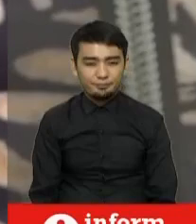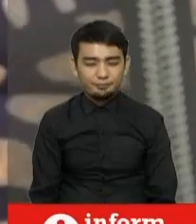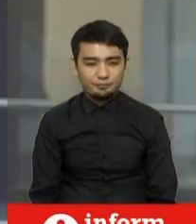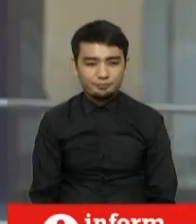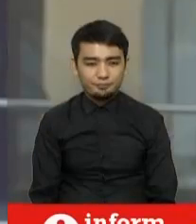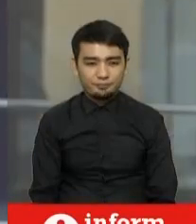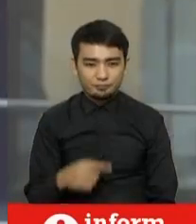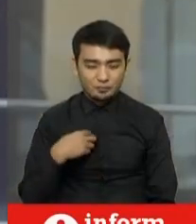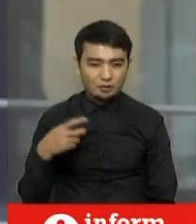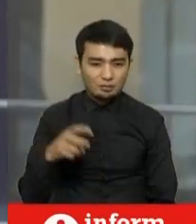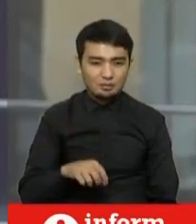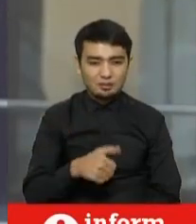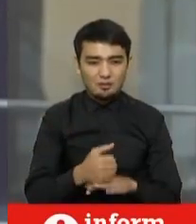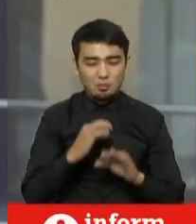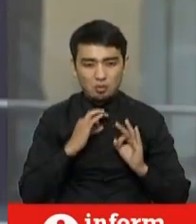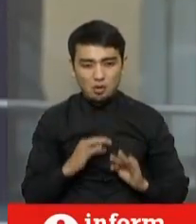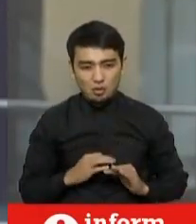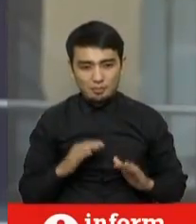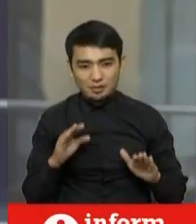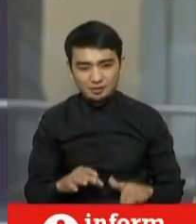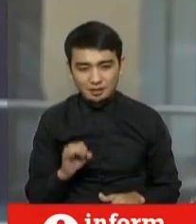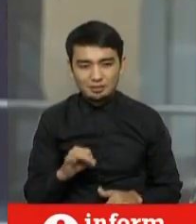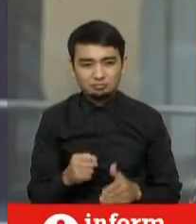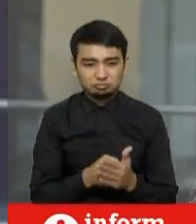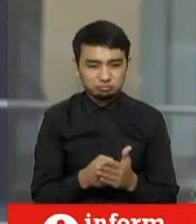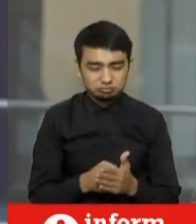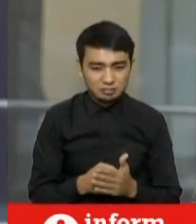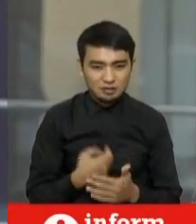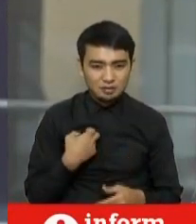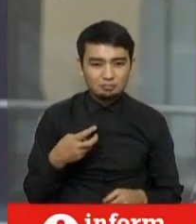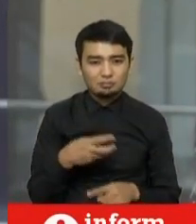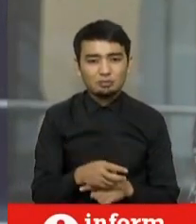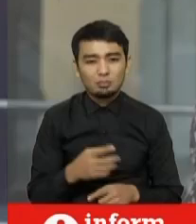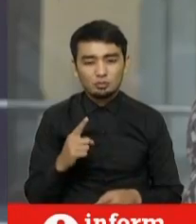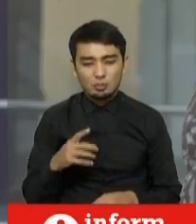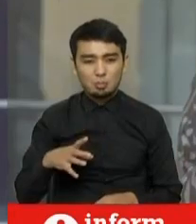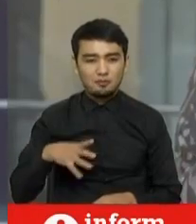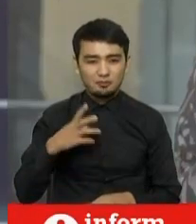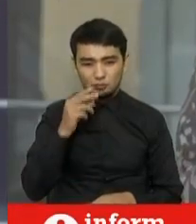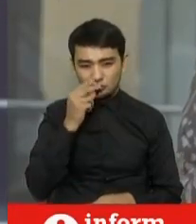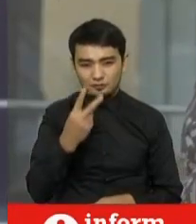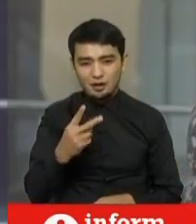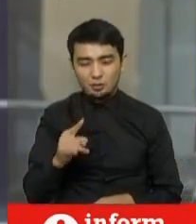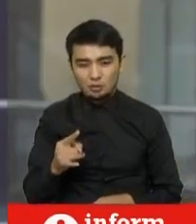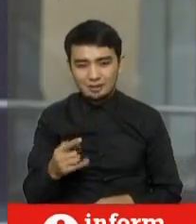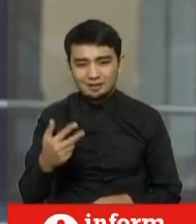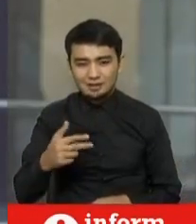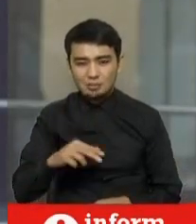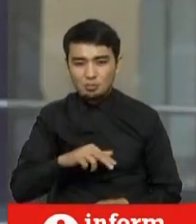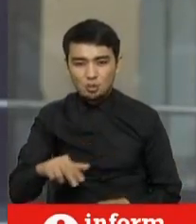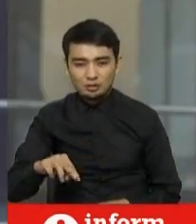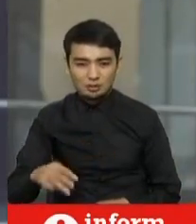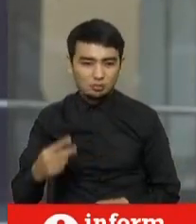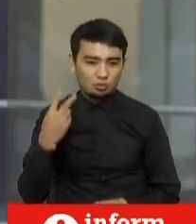Пришли в Генеральную прокуратуру для того, чтобы... Бас прокуратураға келген себебін бұрынғы күйім екі балаға 30 миллион тенгеден артық